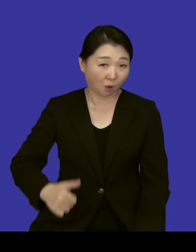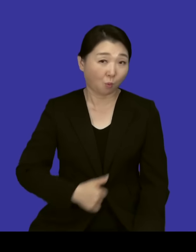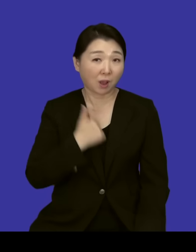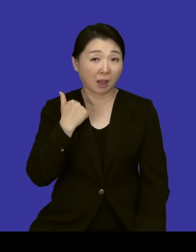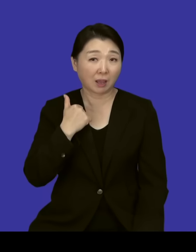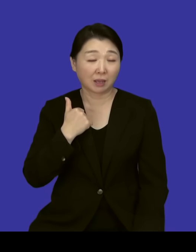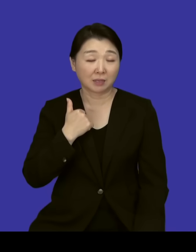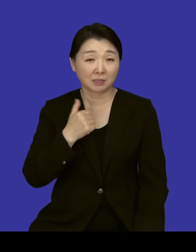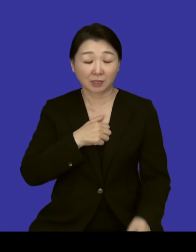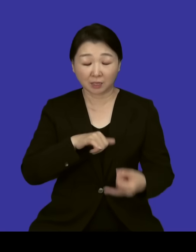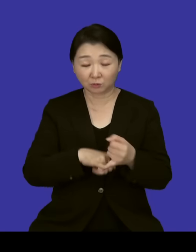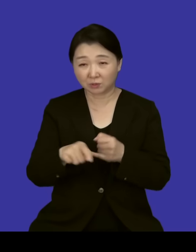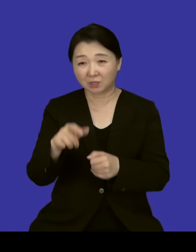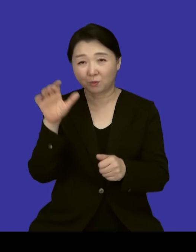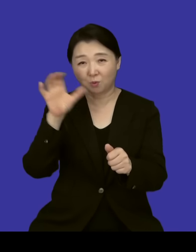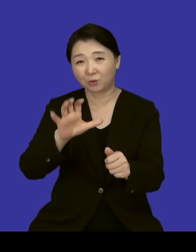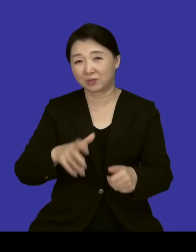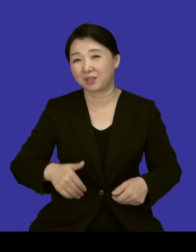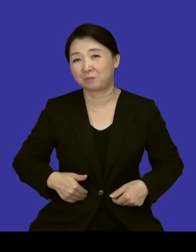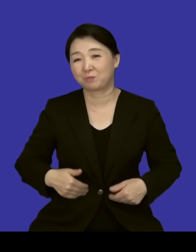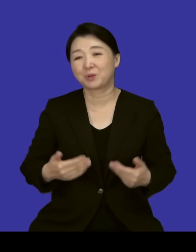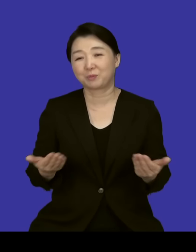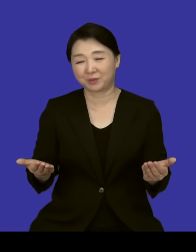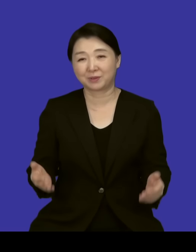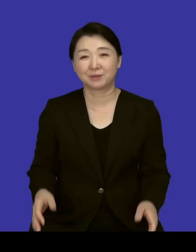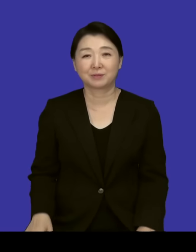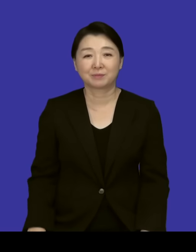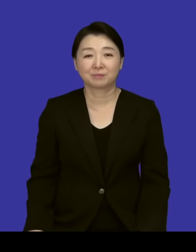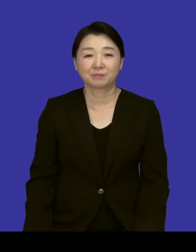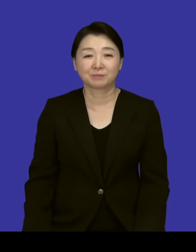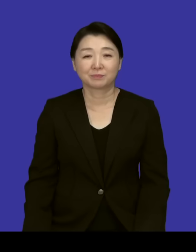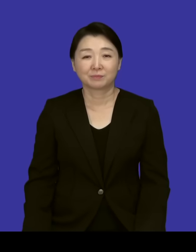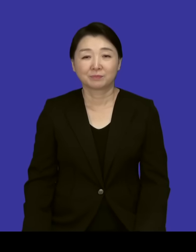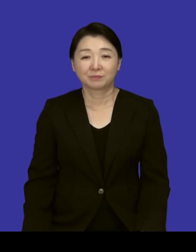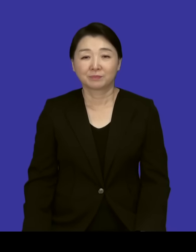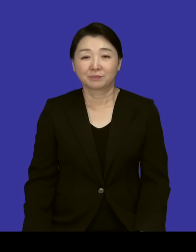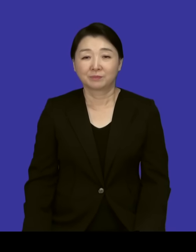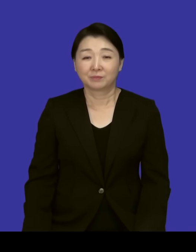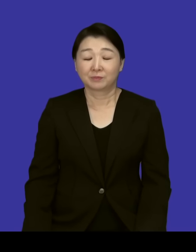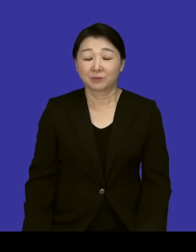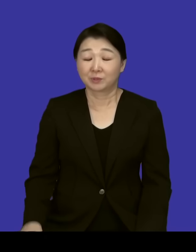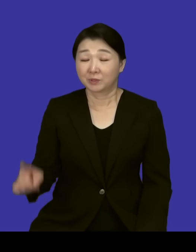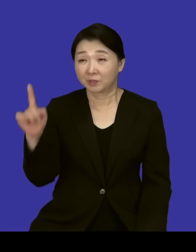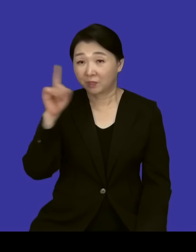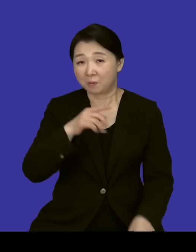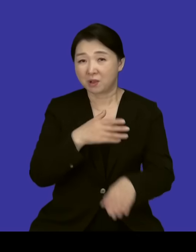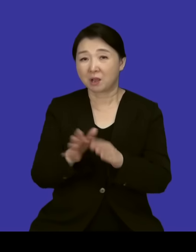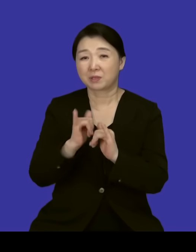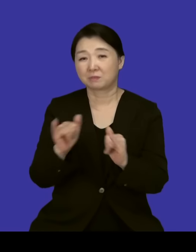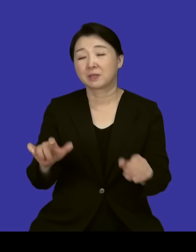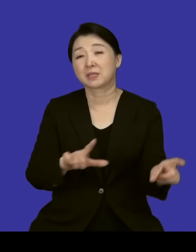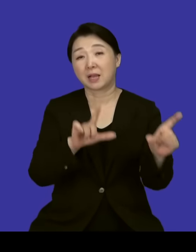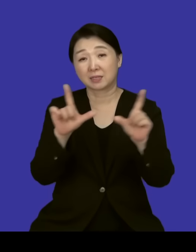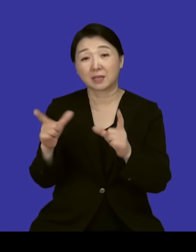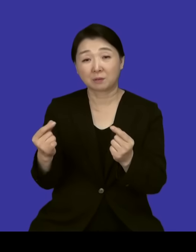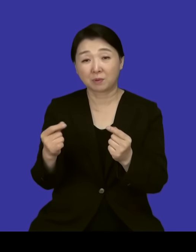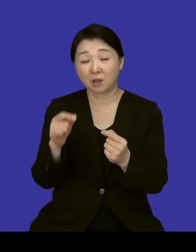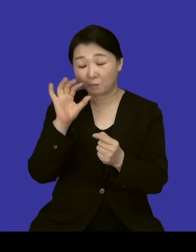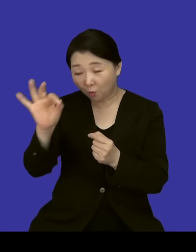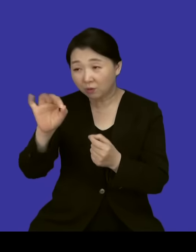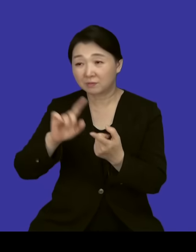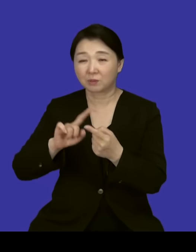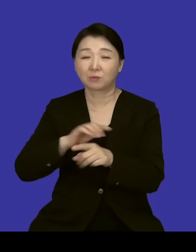내가 반드시 저 사람을 혼내줘야 되고 그럴 필요가 없다는 거죠. 근데 불안장들이 대체로 잘 살아요. 잘 사는 잘 것처럼 살아요. 보이는 보이는데 일단 뿐이죠.